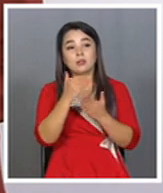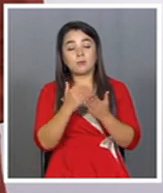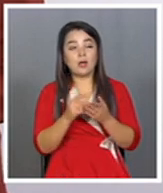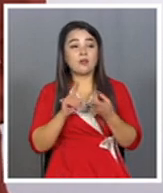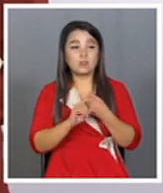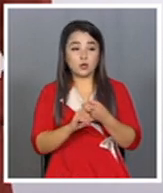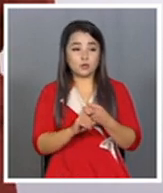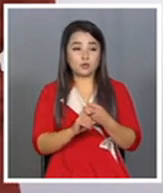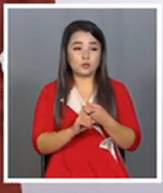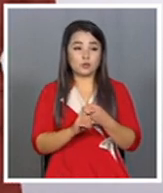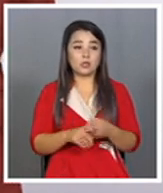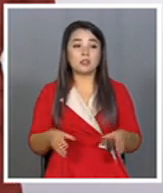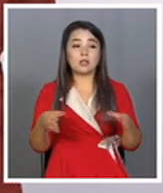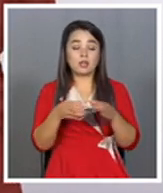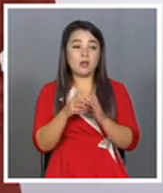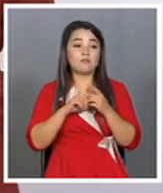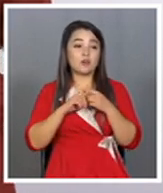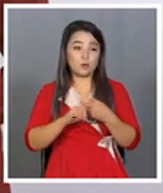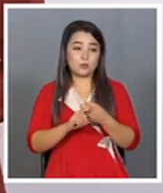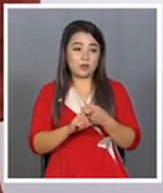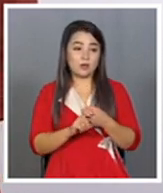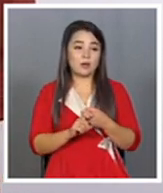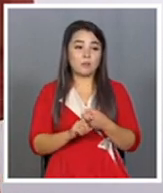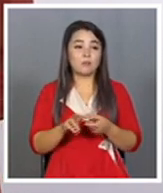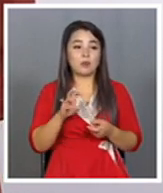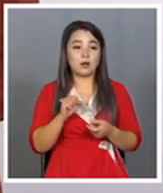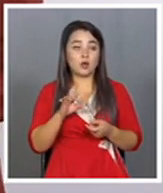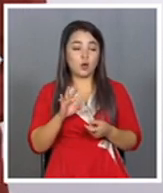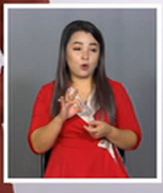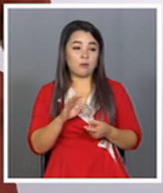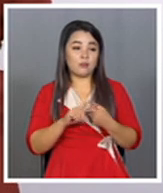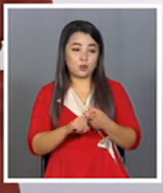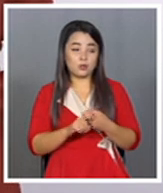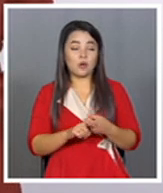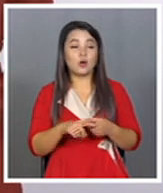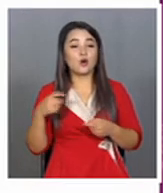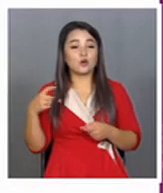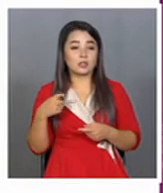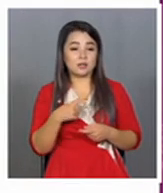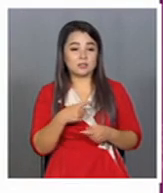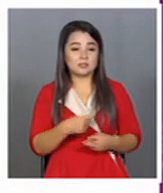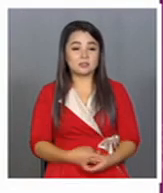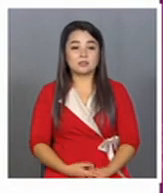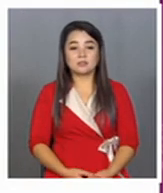Бағдарламалық вирус, жүктелетін вирус, макровирус және құрттар.